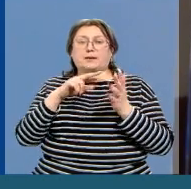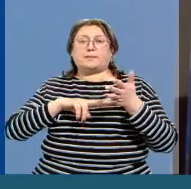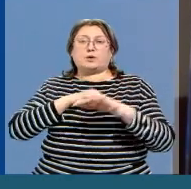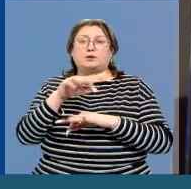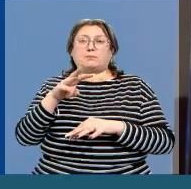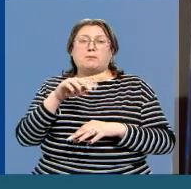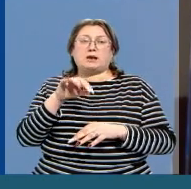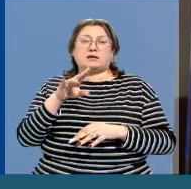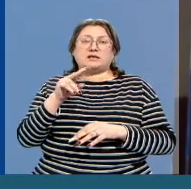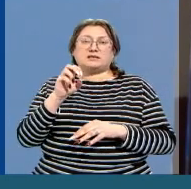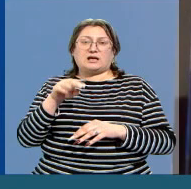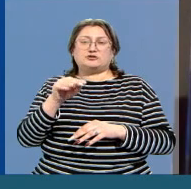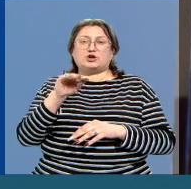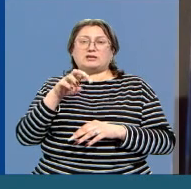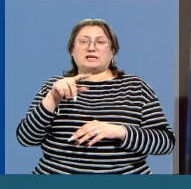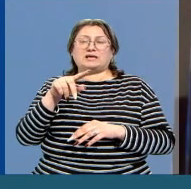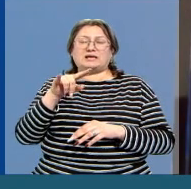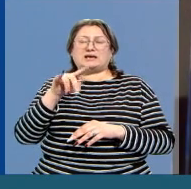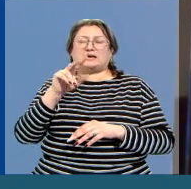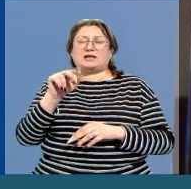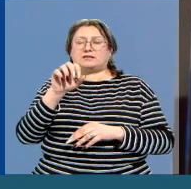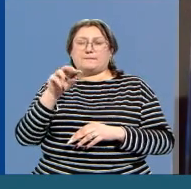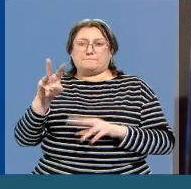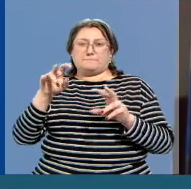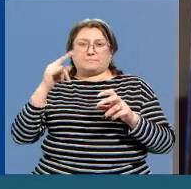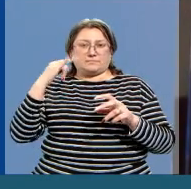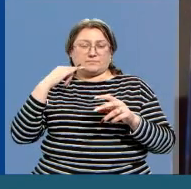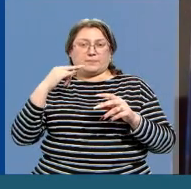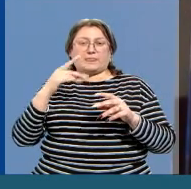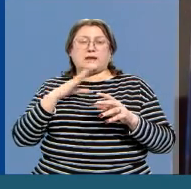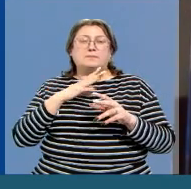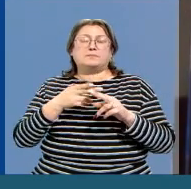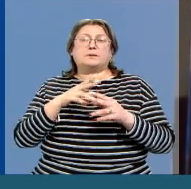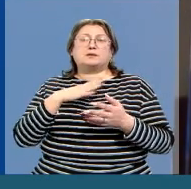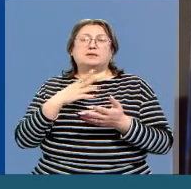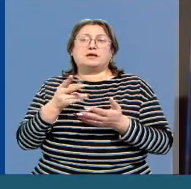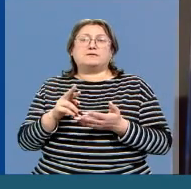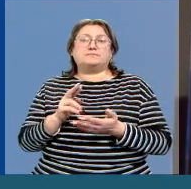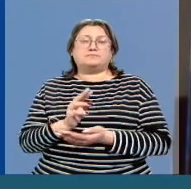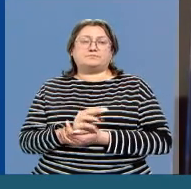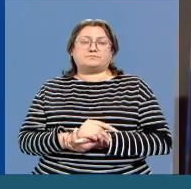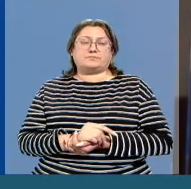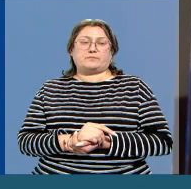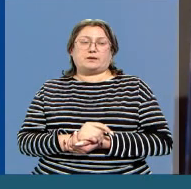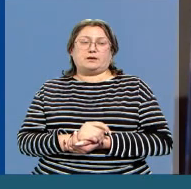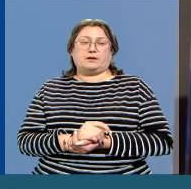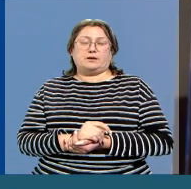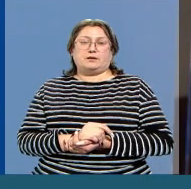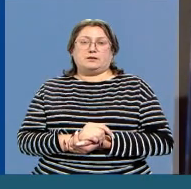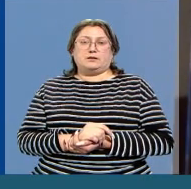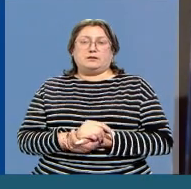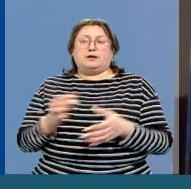проект «Мемлекеттік тілге жету қадам». Он как раз-таки был у нас направлен на категорию